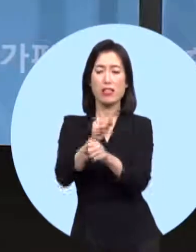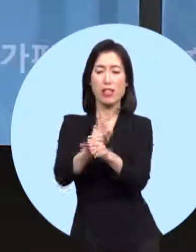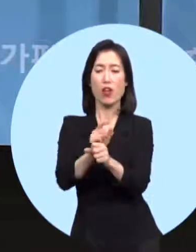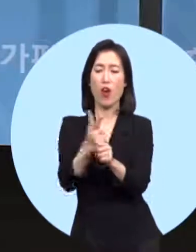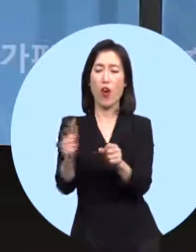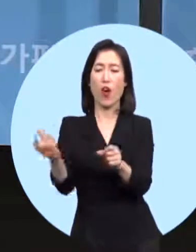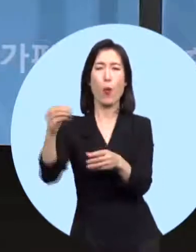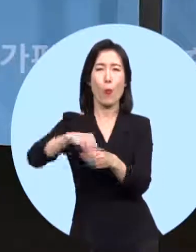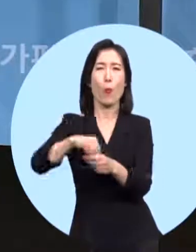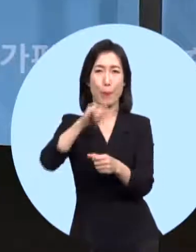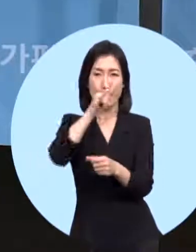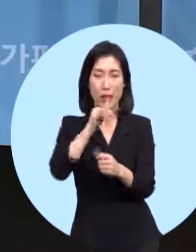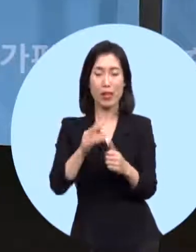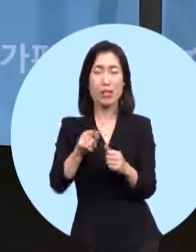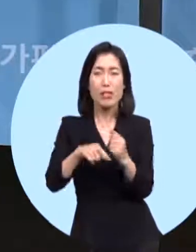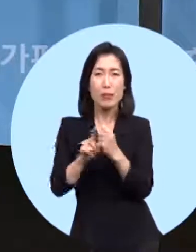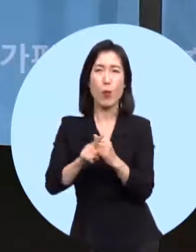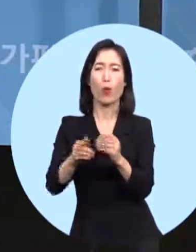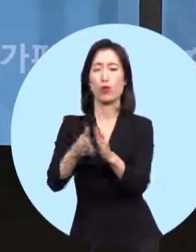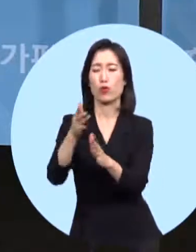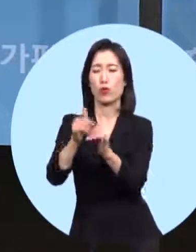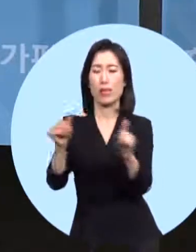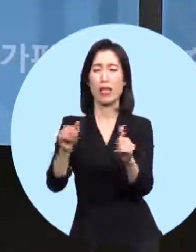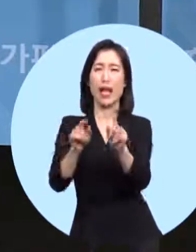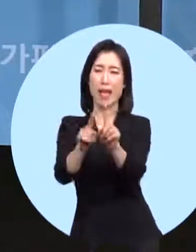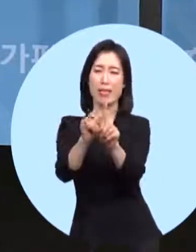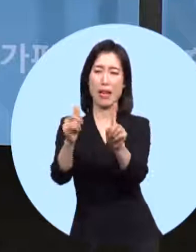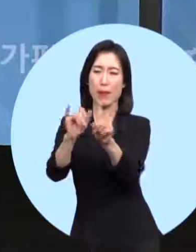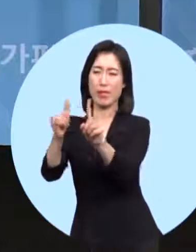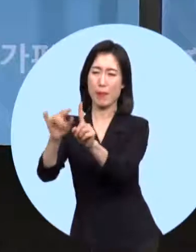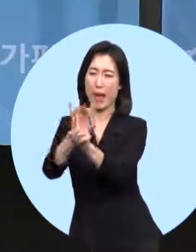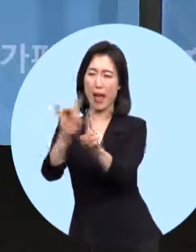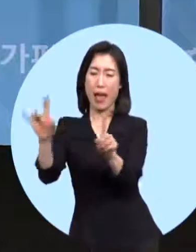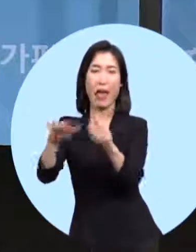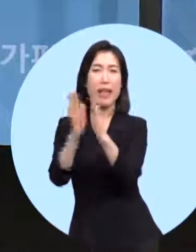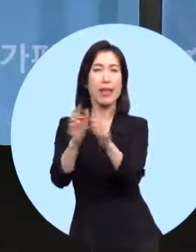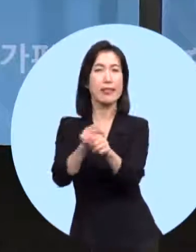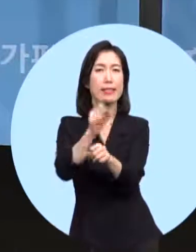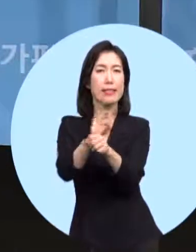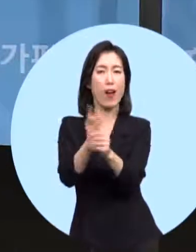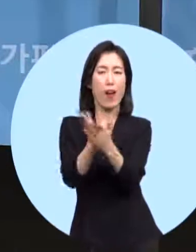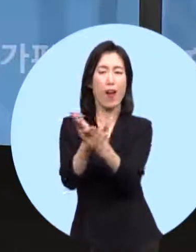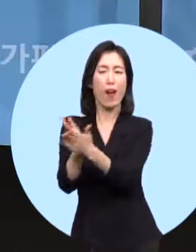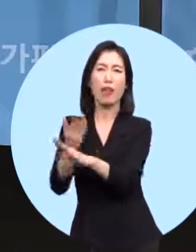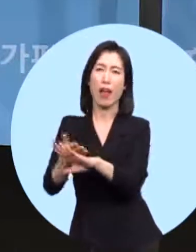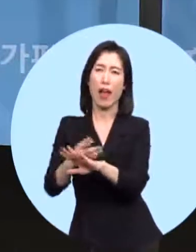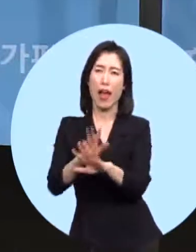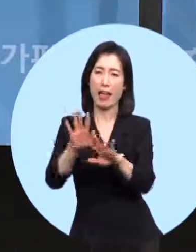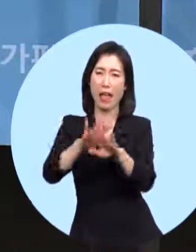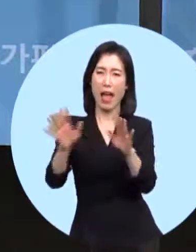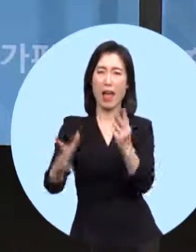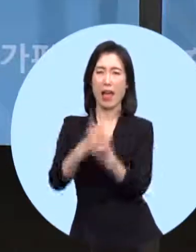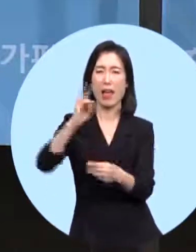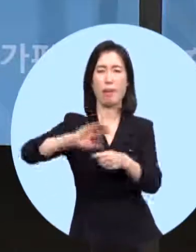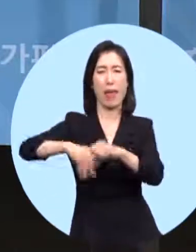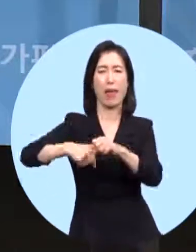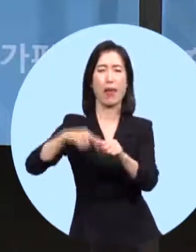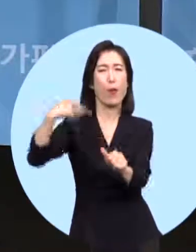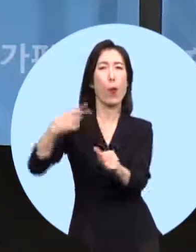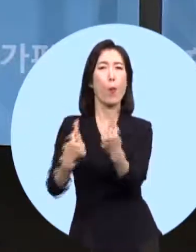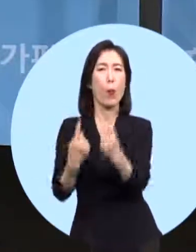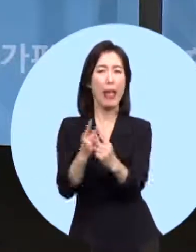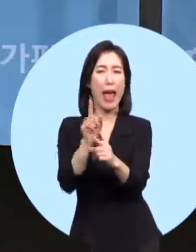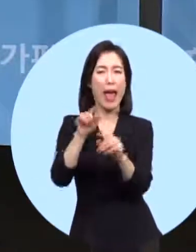있을까? 주민의 갖고 있는 한 사람의 그 다양성성, 교차성에 대해서 더욱더 세심하게 봐야 되지 않을까라고 생각합니다.